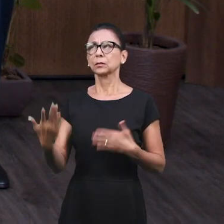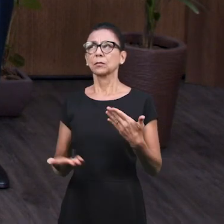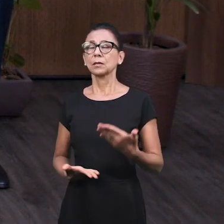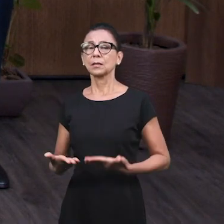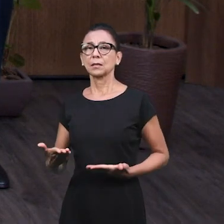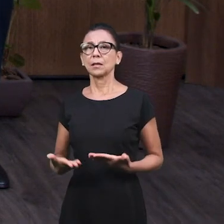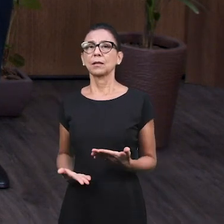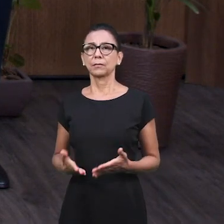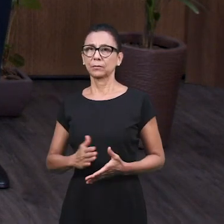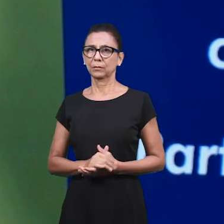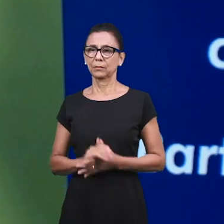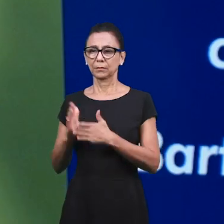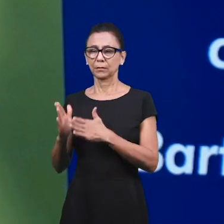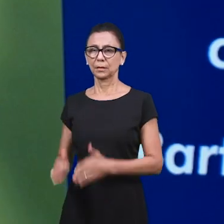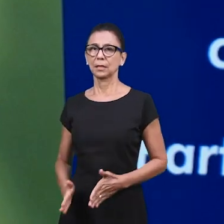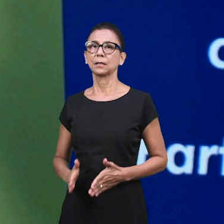nourrissent